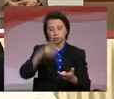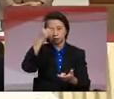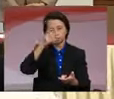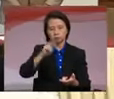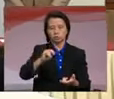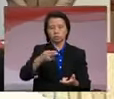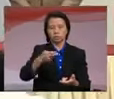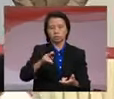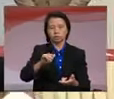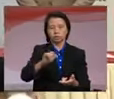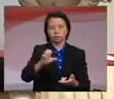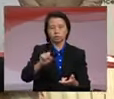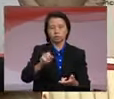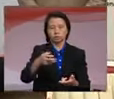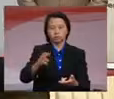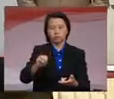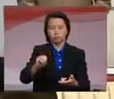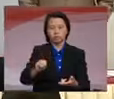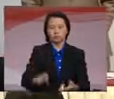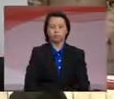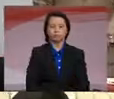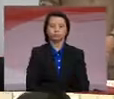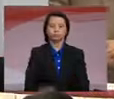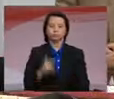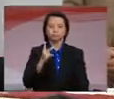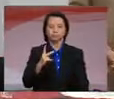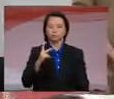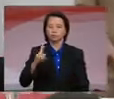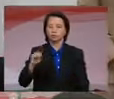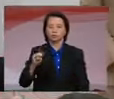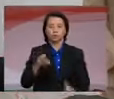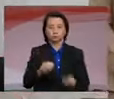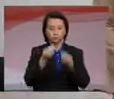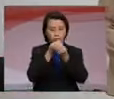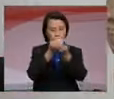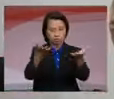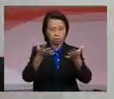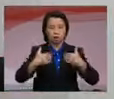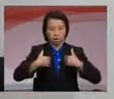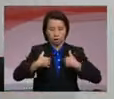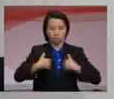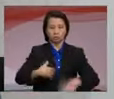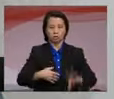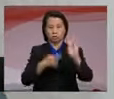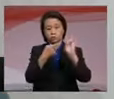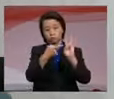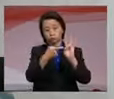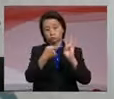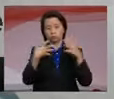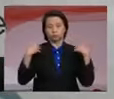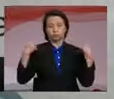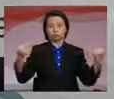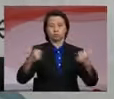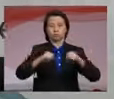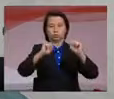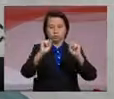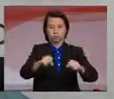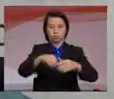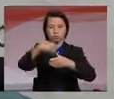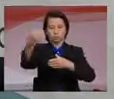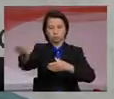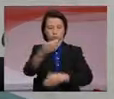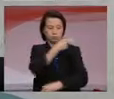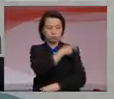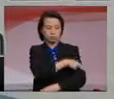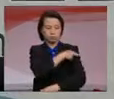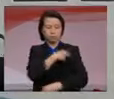Hizan. Kementerian Kesihatan Malaysia ingin memaklumkan bahawa terdapat 7 kes yang telah pulih dan dibenarkan discharge